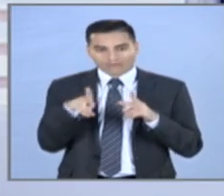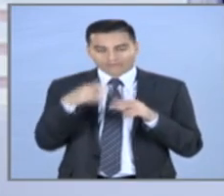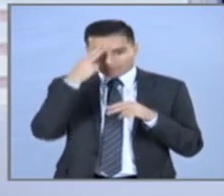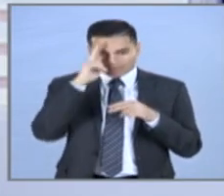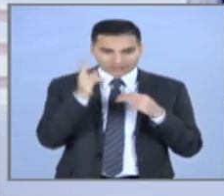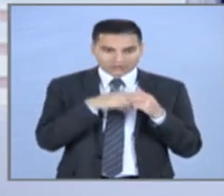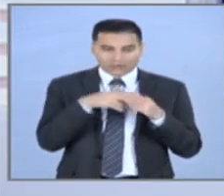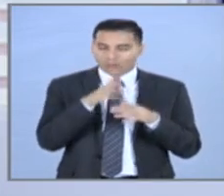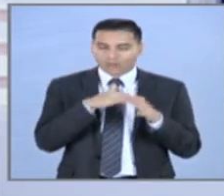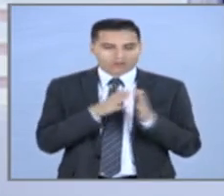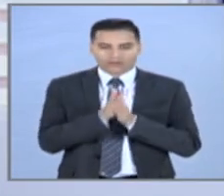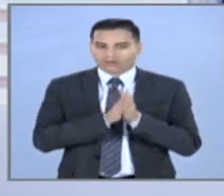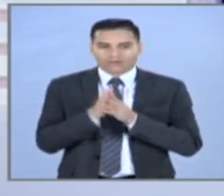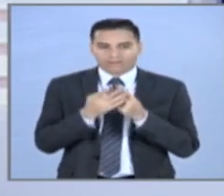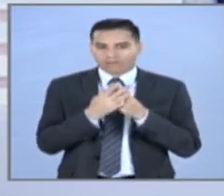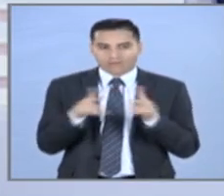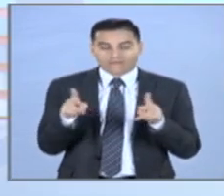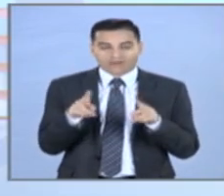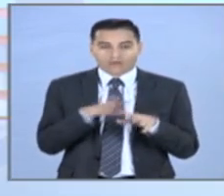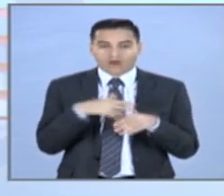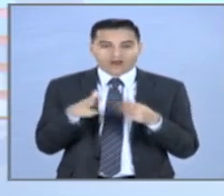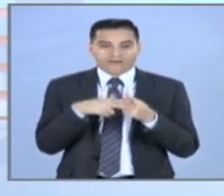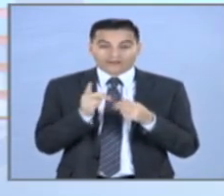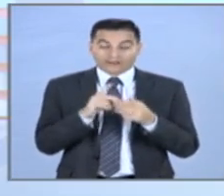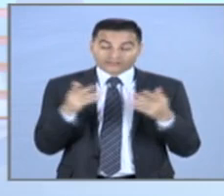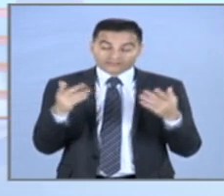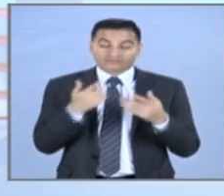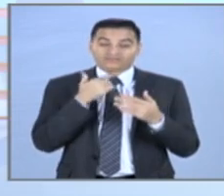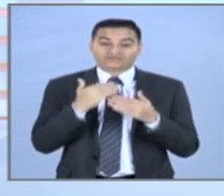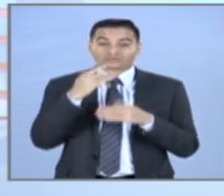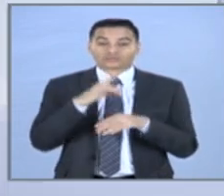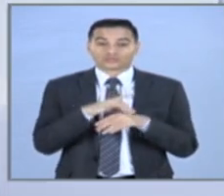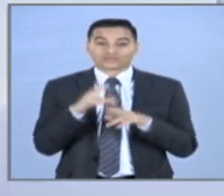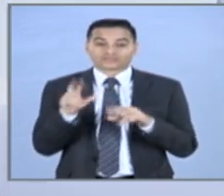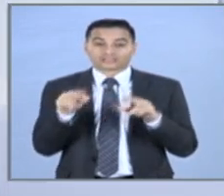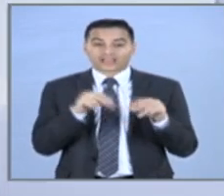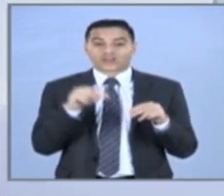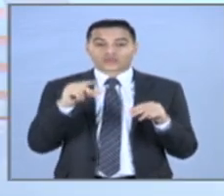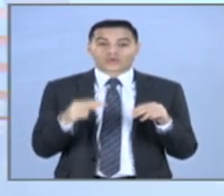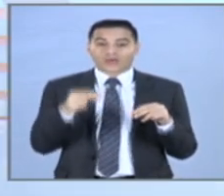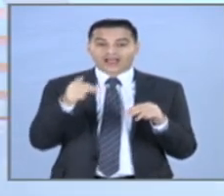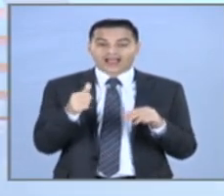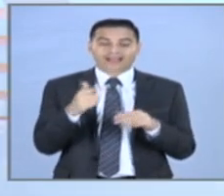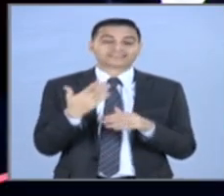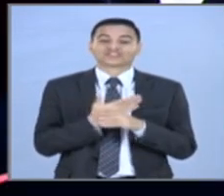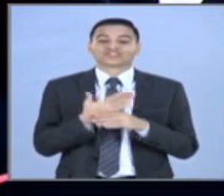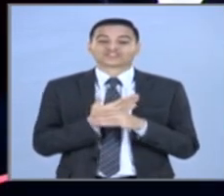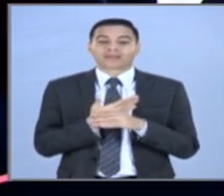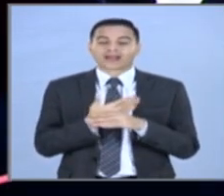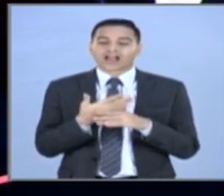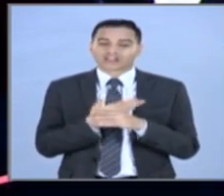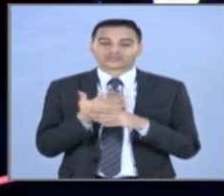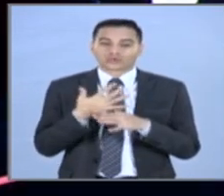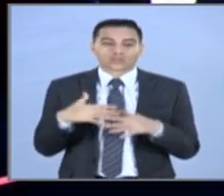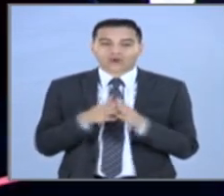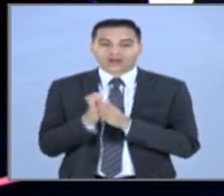لا هو كله وافق، ما كانش في حد فينا لما اعترض. ايوه عايزه تبقي دكتوره زي دعاء. ايوه ان شاء الله. اشمعنى بقى؟ هو انا عامه